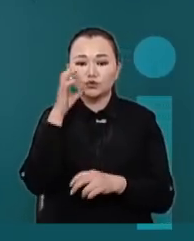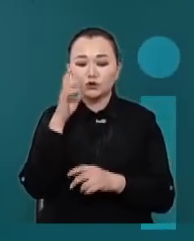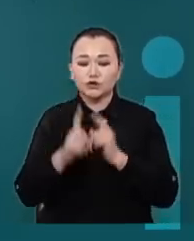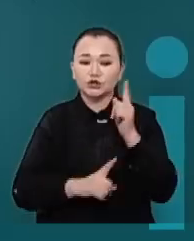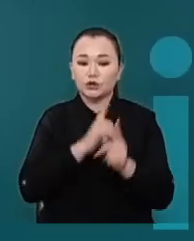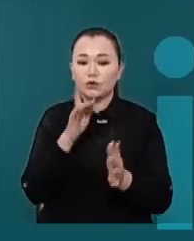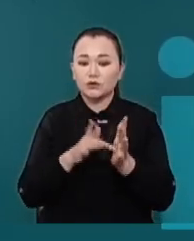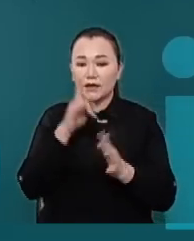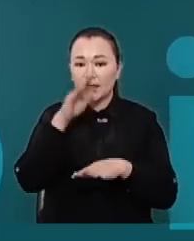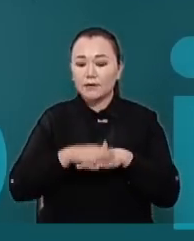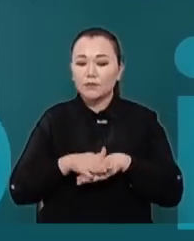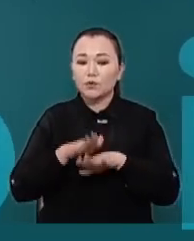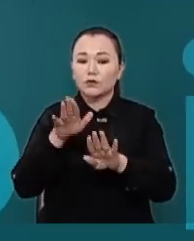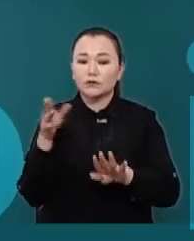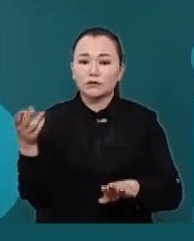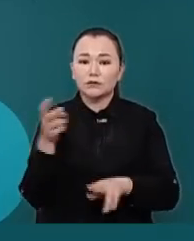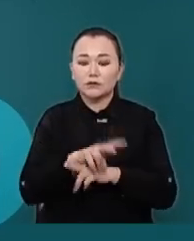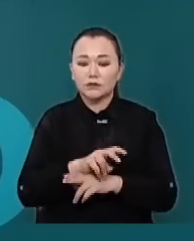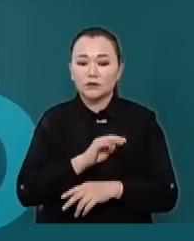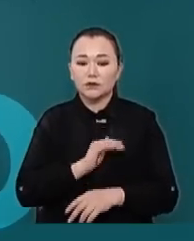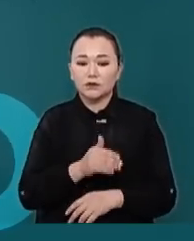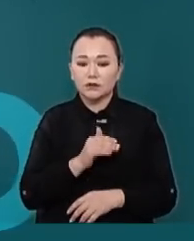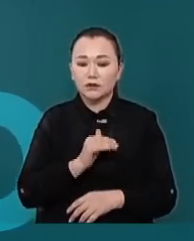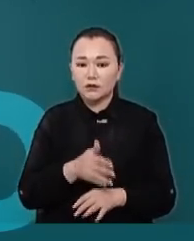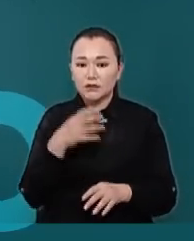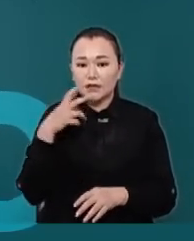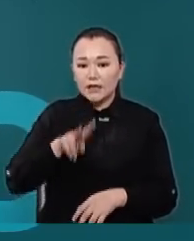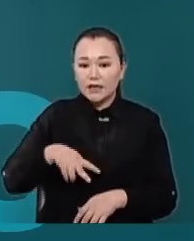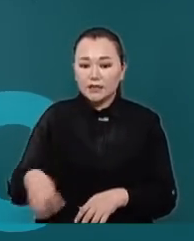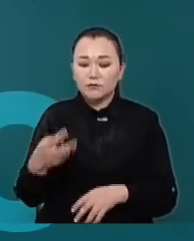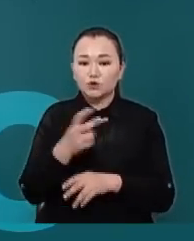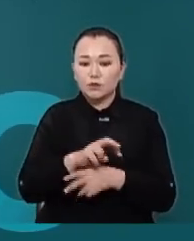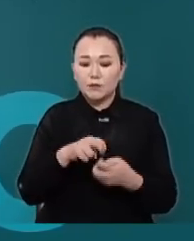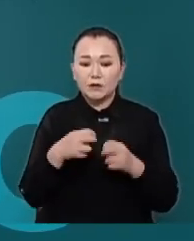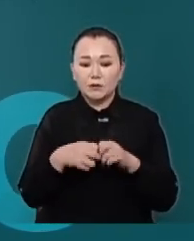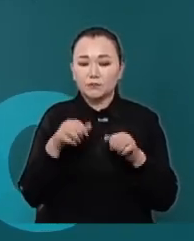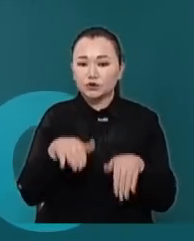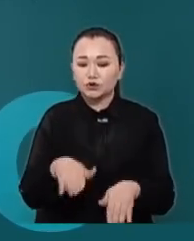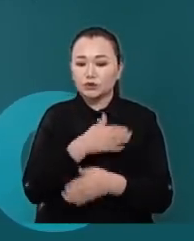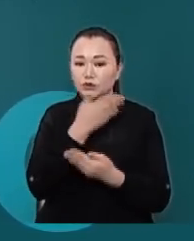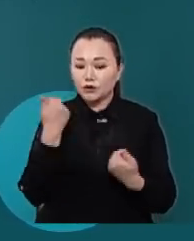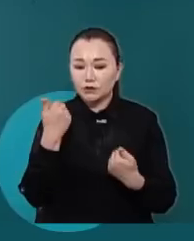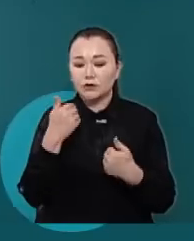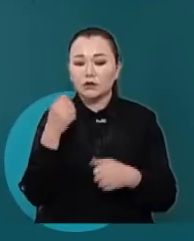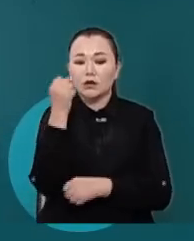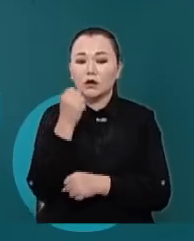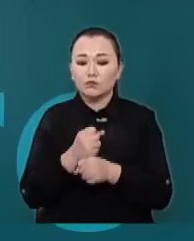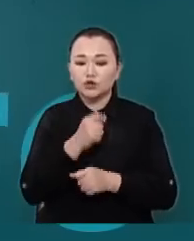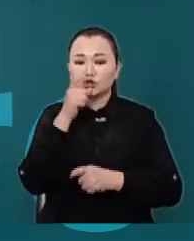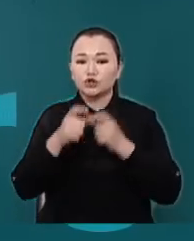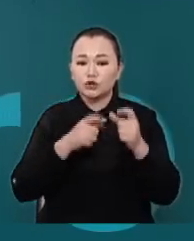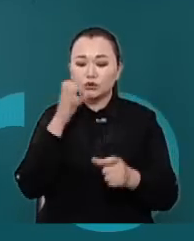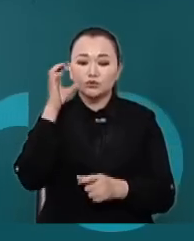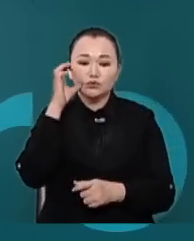Жезқазған қаласы әкімінің орынбасары мен кәсіпорынның директоры келді. Алайда мәселе шешімін таппаған соң жұмысшылардың жанайқайын